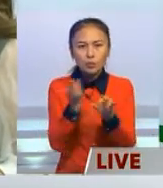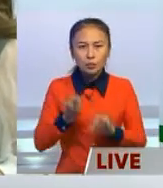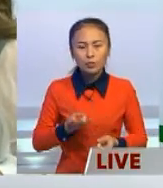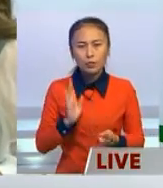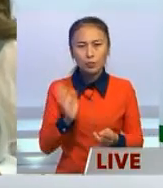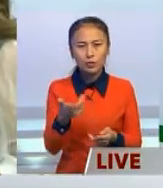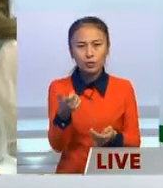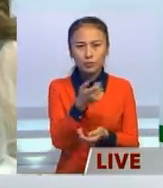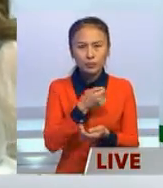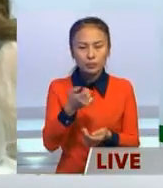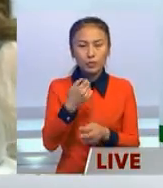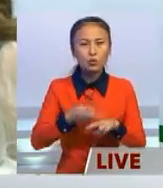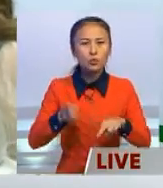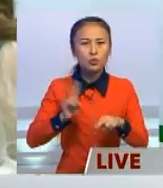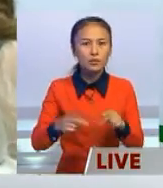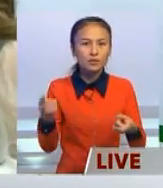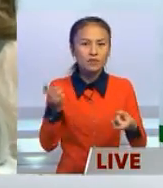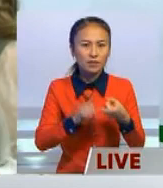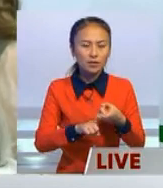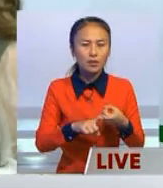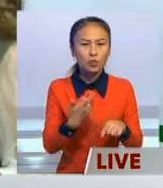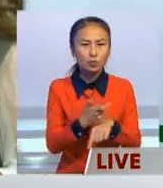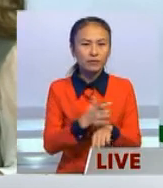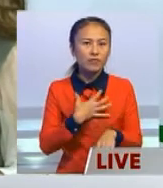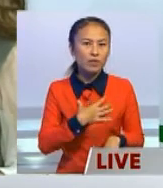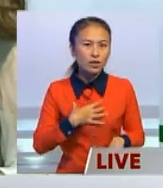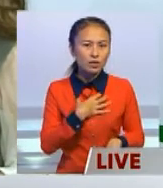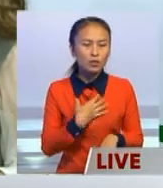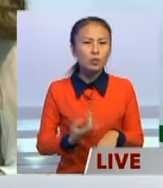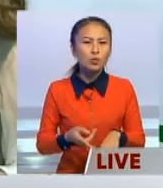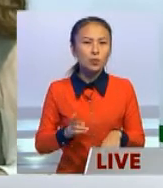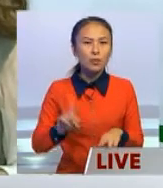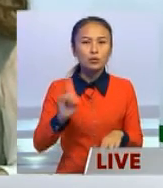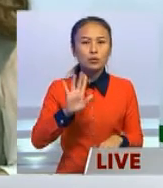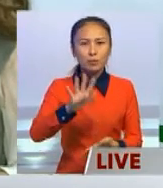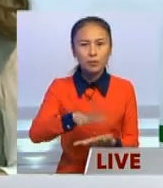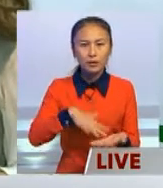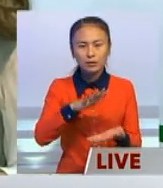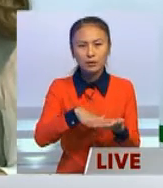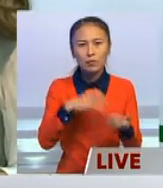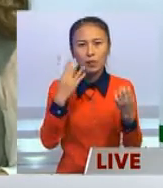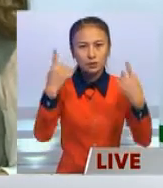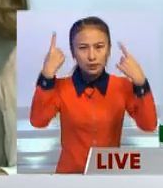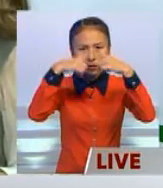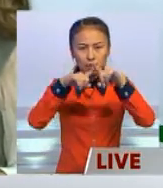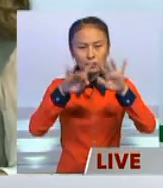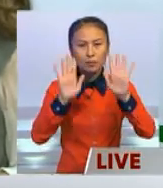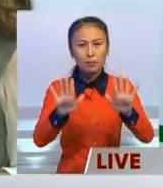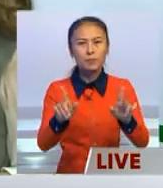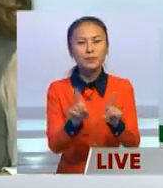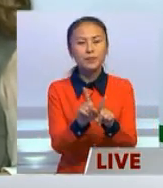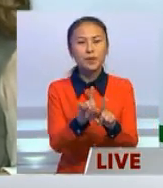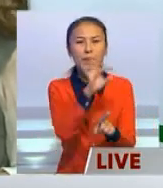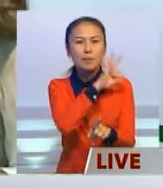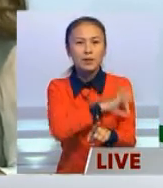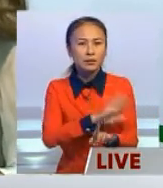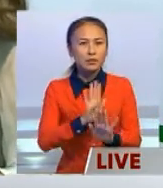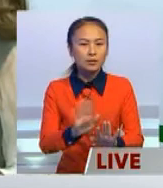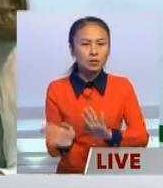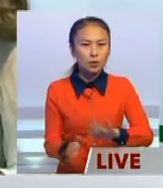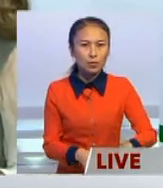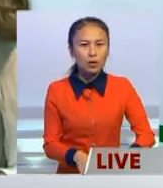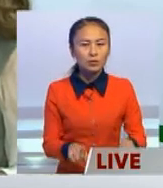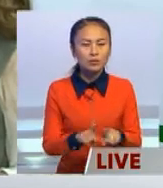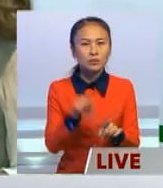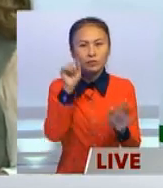пайдалану дағдыларын қалыптастыру маңызды. Яғни технологияларды жай ғана ол бар келген екен, пайдалы екен деп қана қоймай,